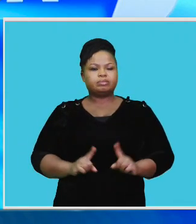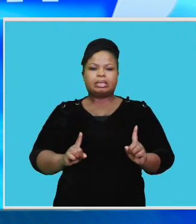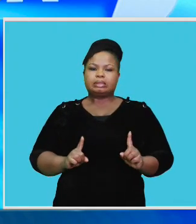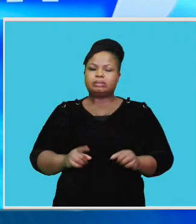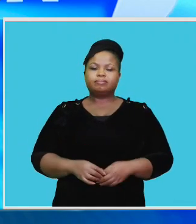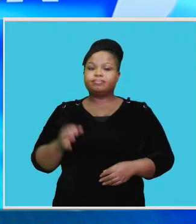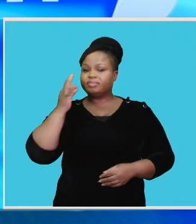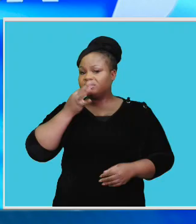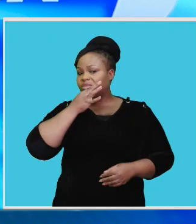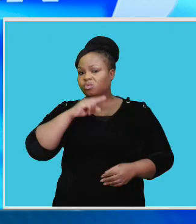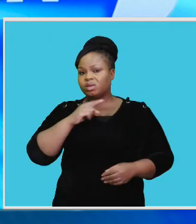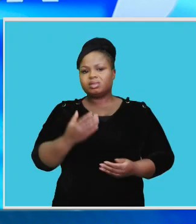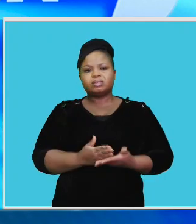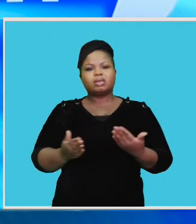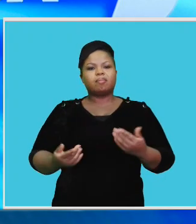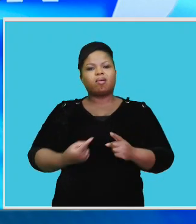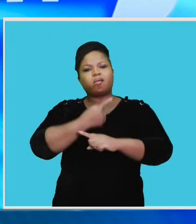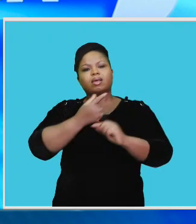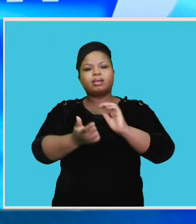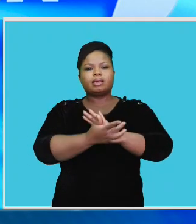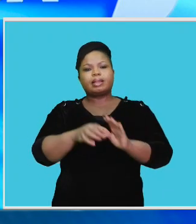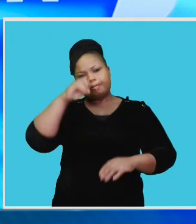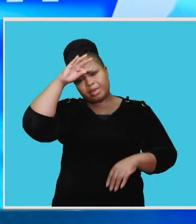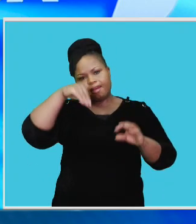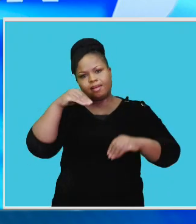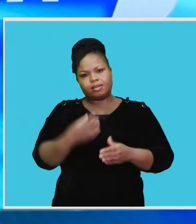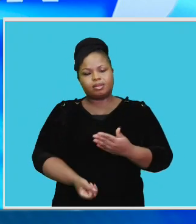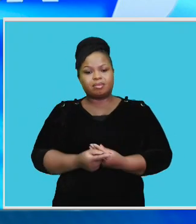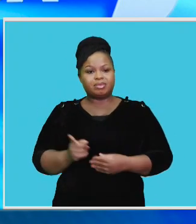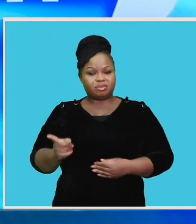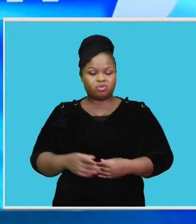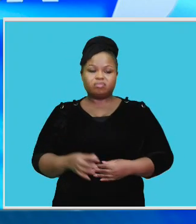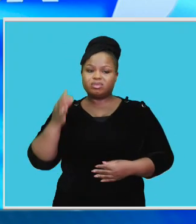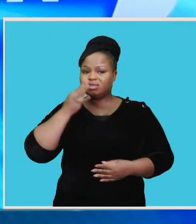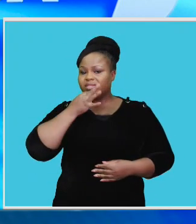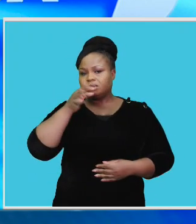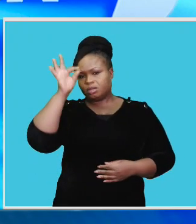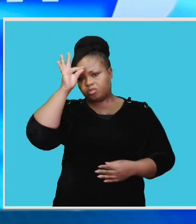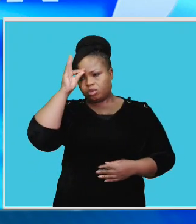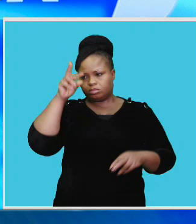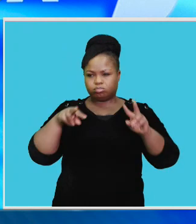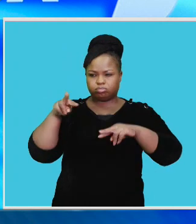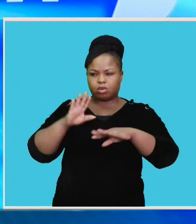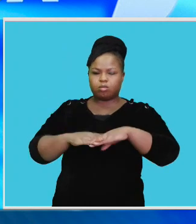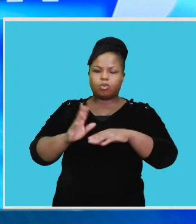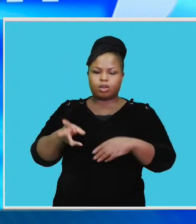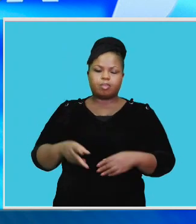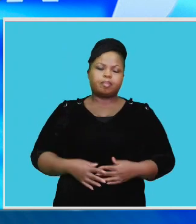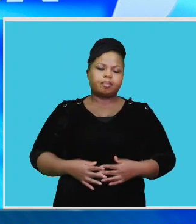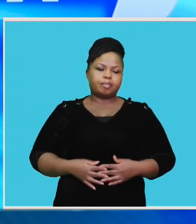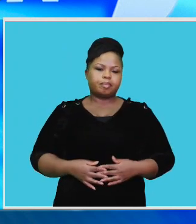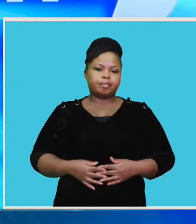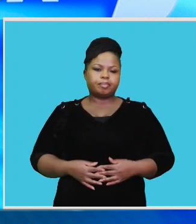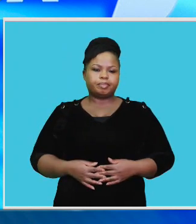uphakamisa inkxalabo malunga nezenzo zokombiwa ongekho mthethweni. Uthi ii-arhente zogcino-mthetho ziza kuqwalasela ngokukhawuleza lo mba.